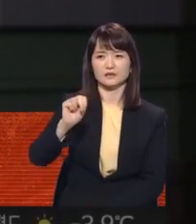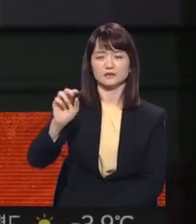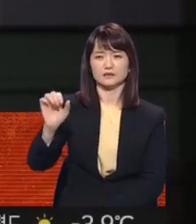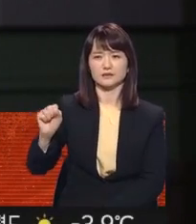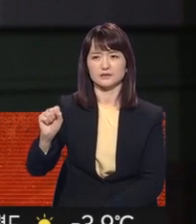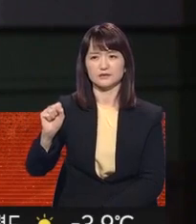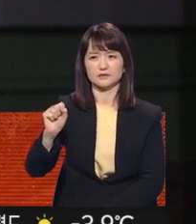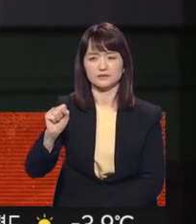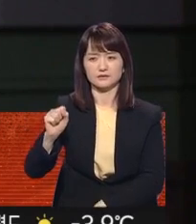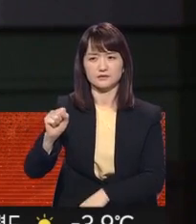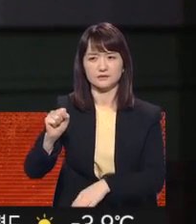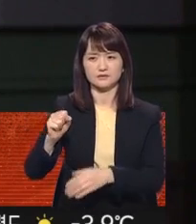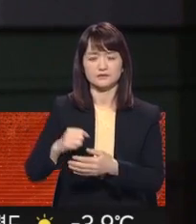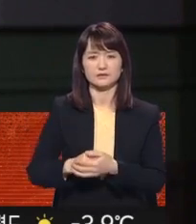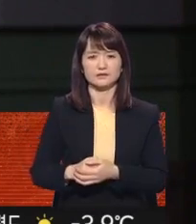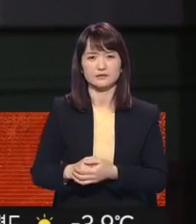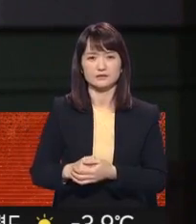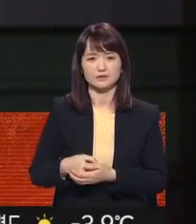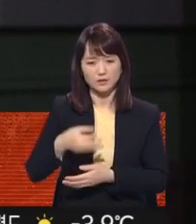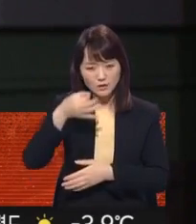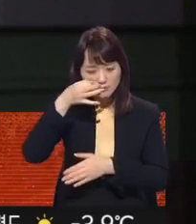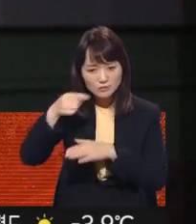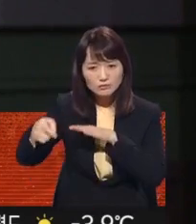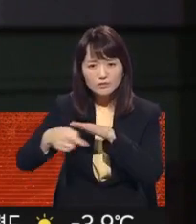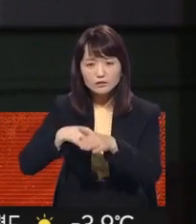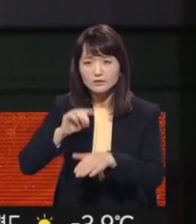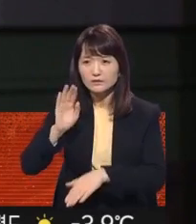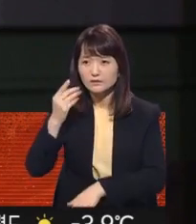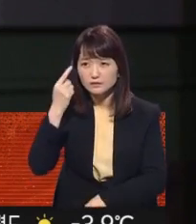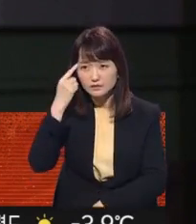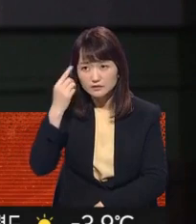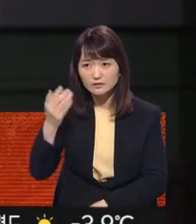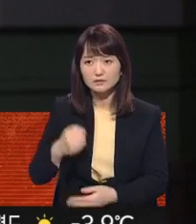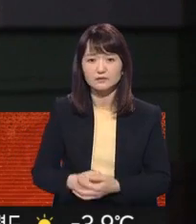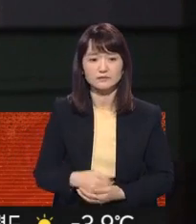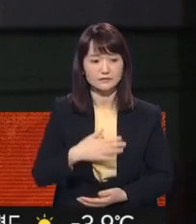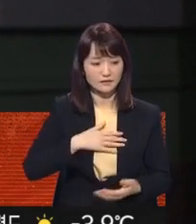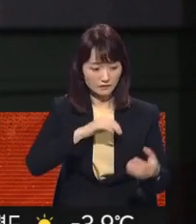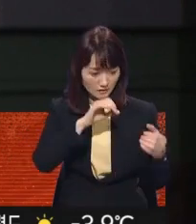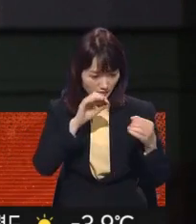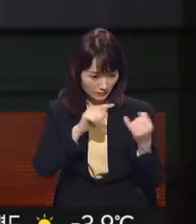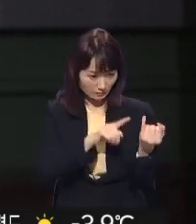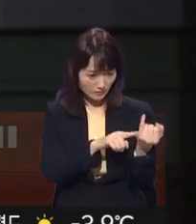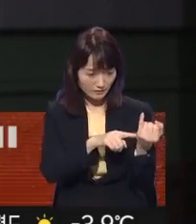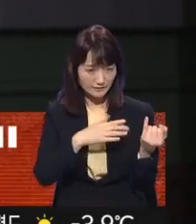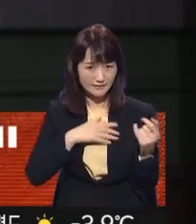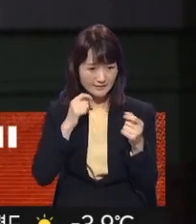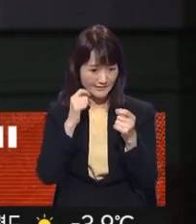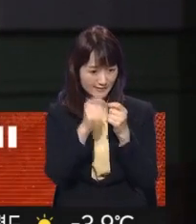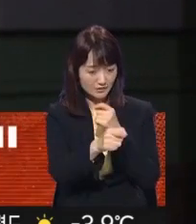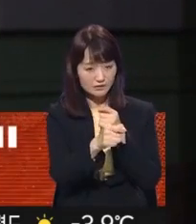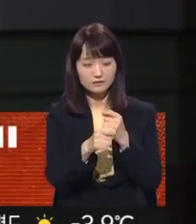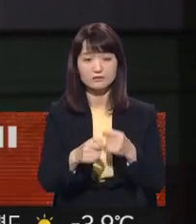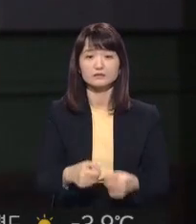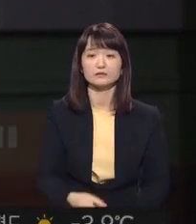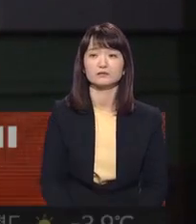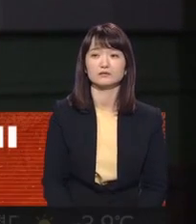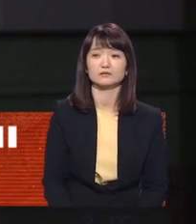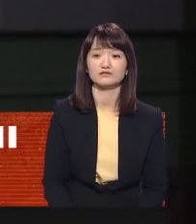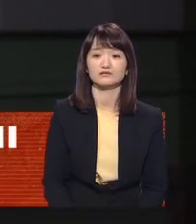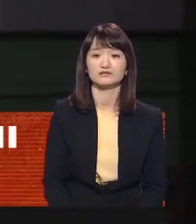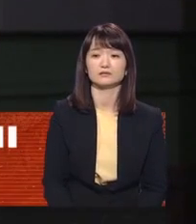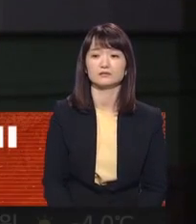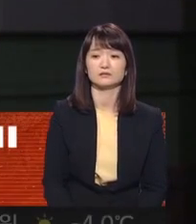도용당했다는게 말이 되냐고 된다고 생각하냐 나한테 로맨스 스캔한 거 너잖아 나한테 그걸로 사기 치려고 했잖아 이런 내용들이 있습니다